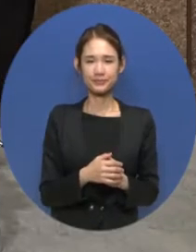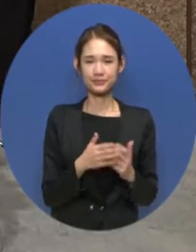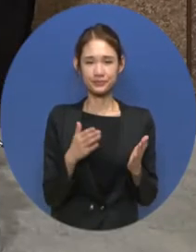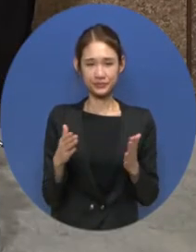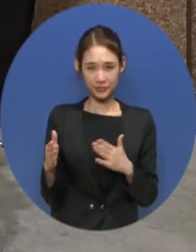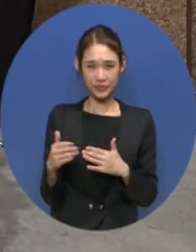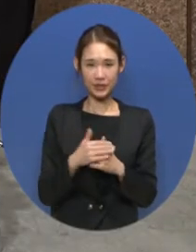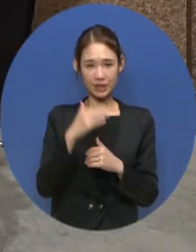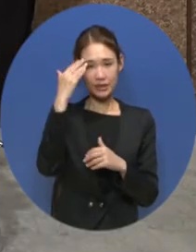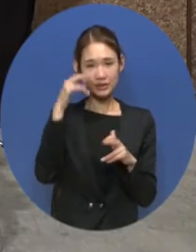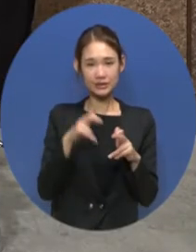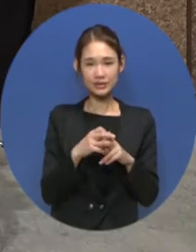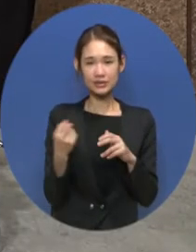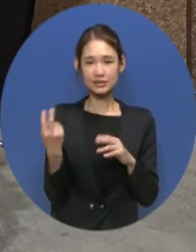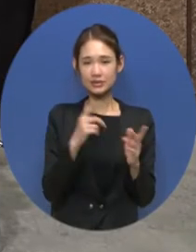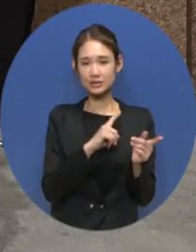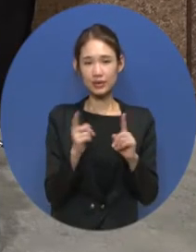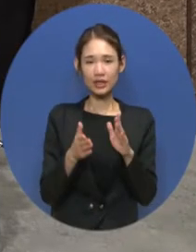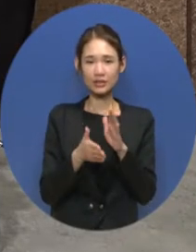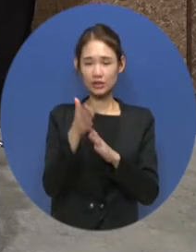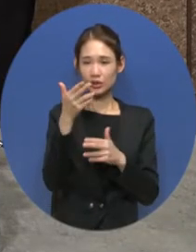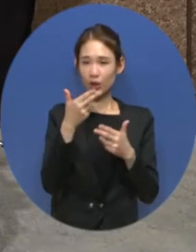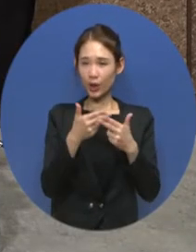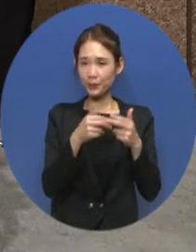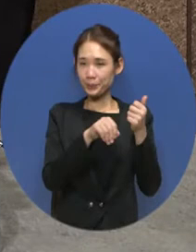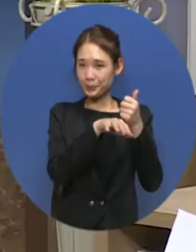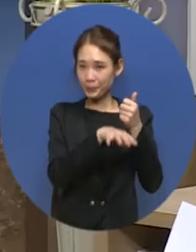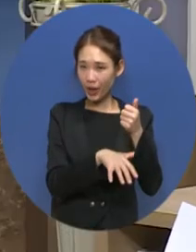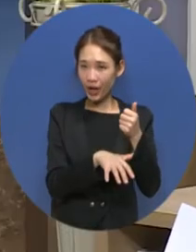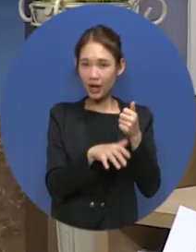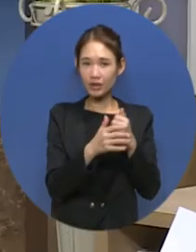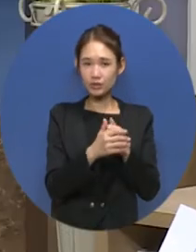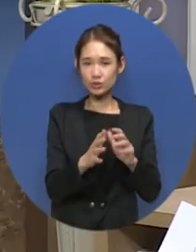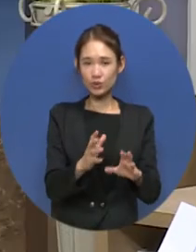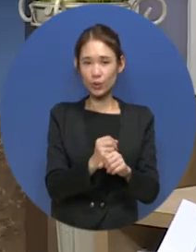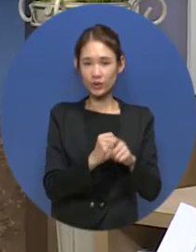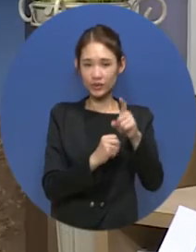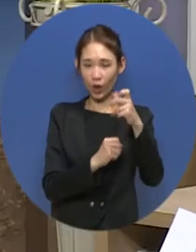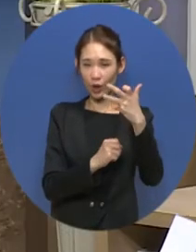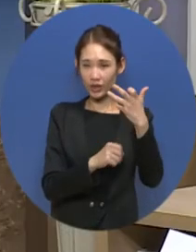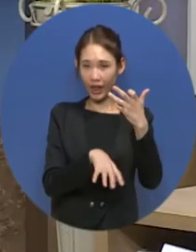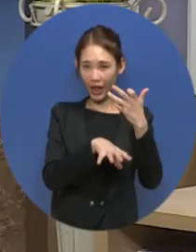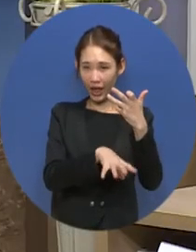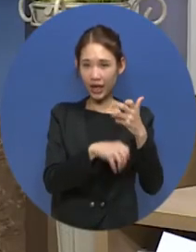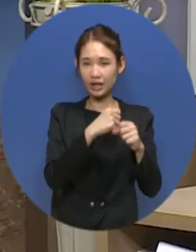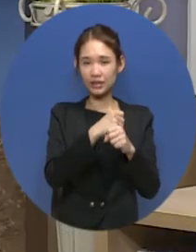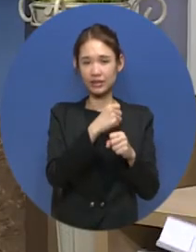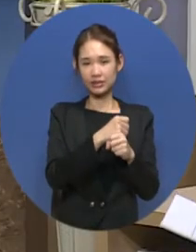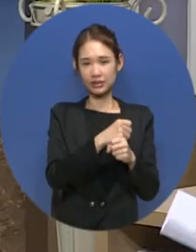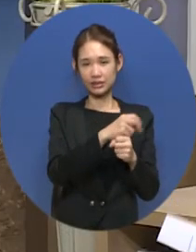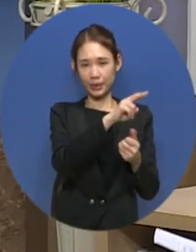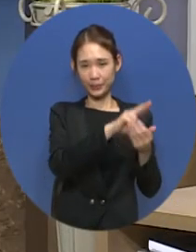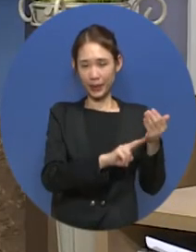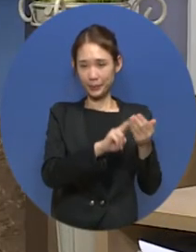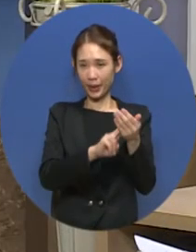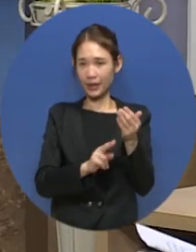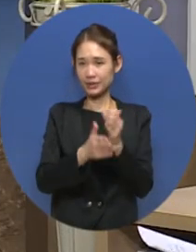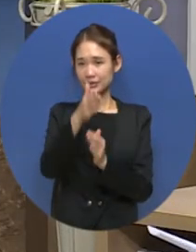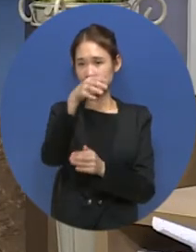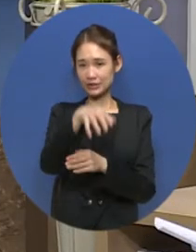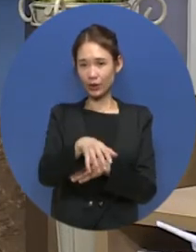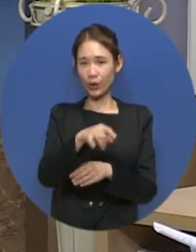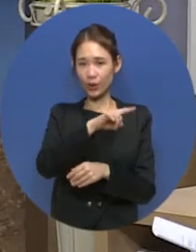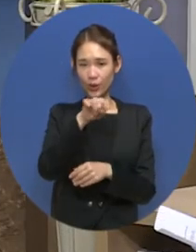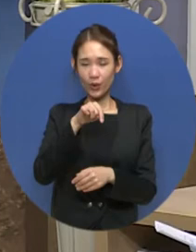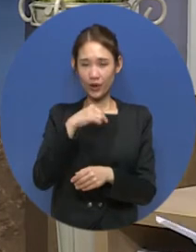또 이 한국장애인 직업재활시설협회 산하에 13개의 장애인 생산품 판매시설을 두고 있다고 네네.